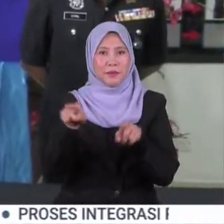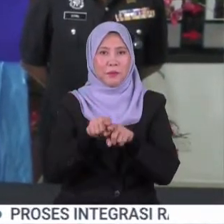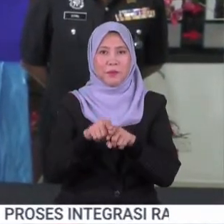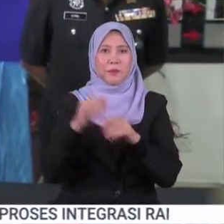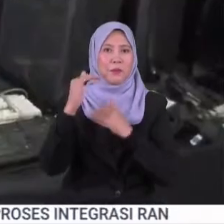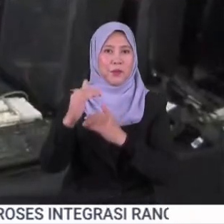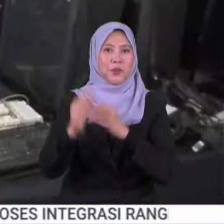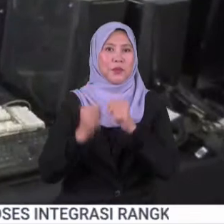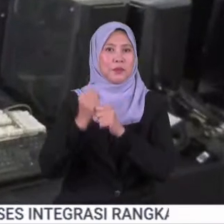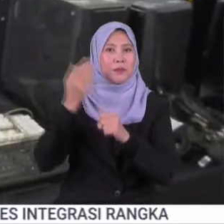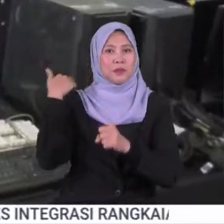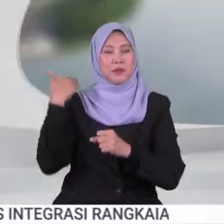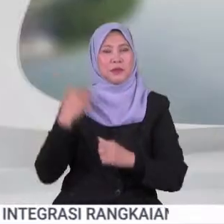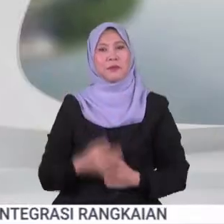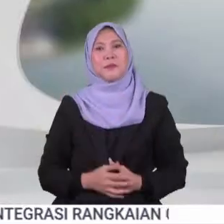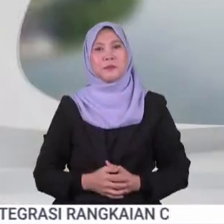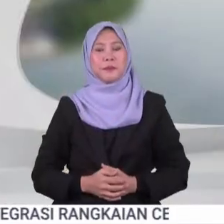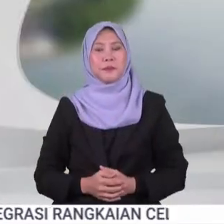sama tahun lepas.